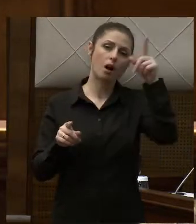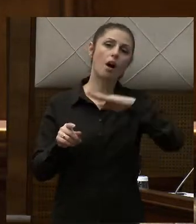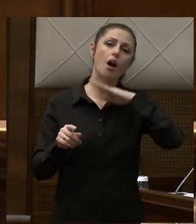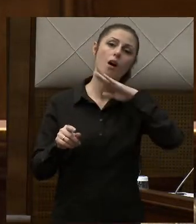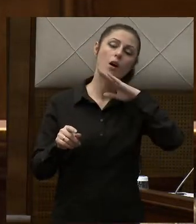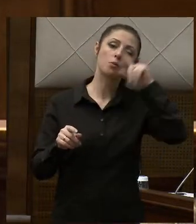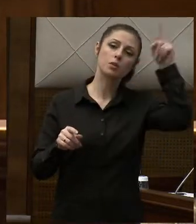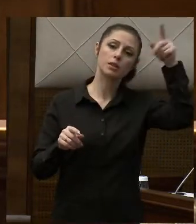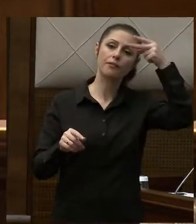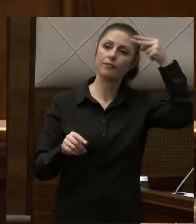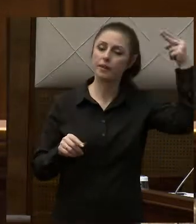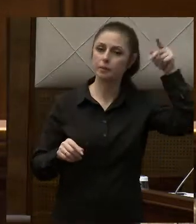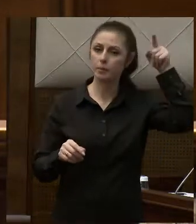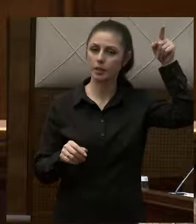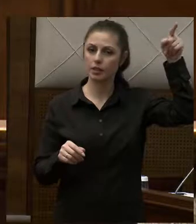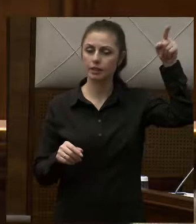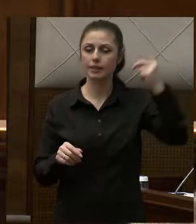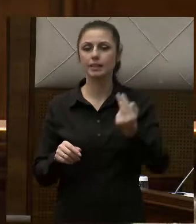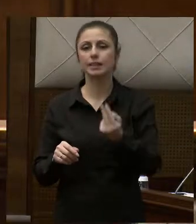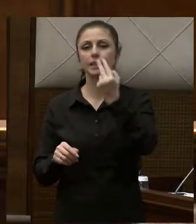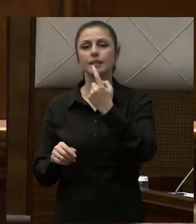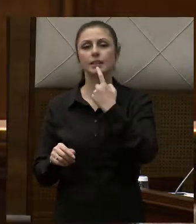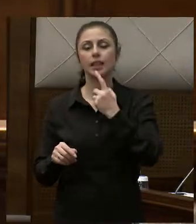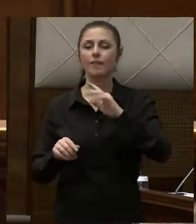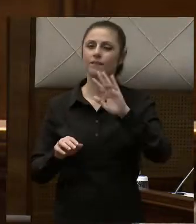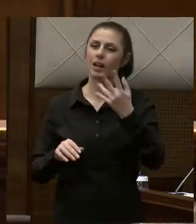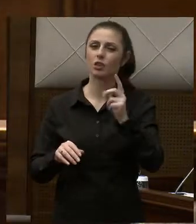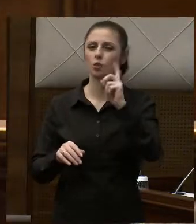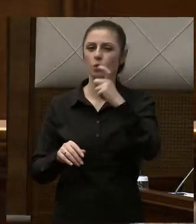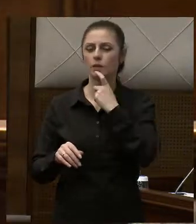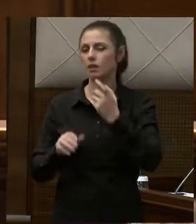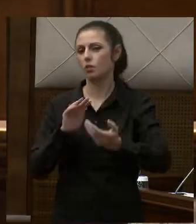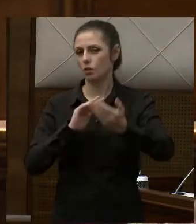dışındaki firmaların 7 sene önce veya 9 sene önce